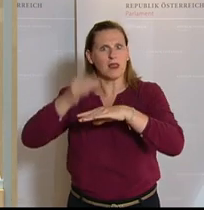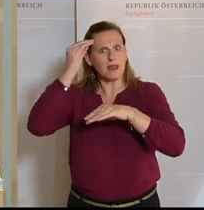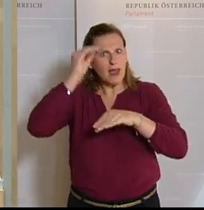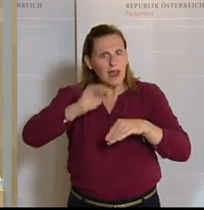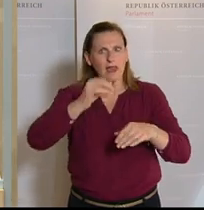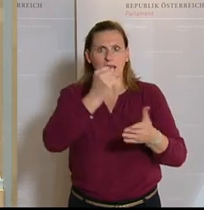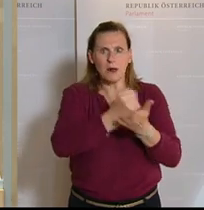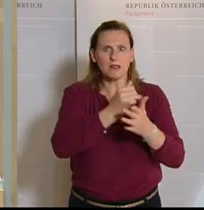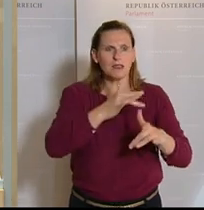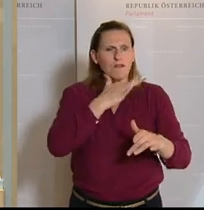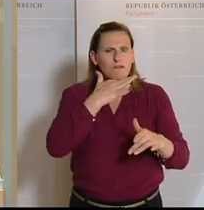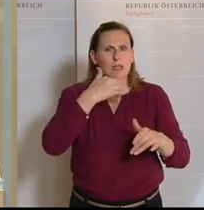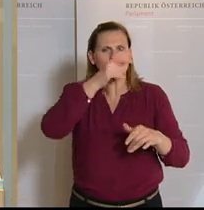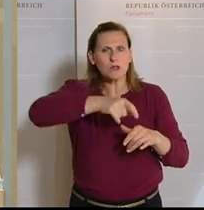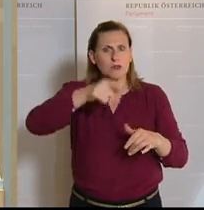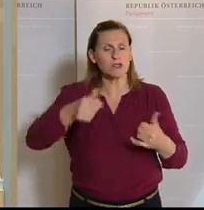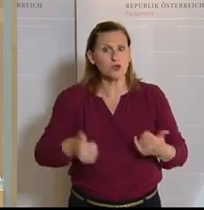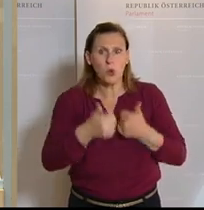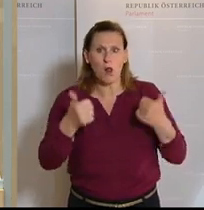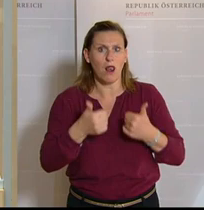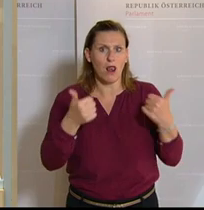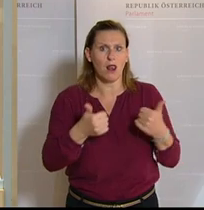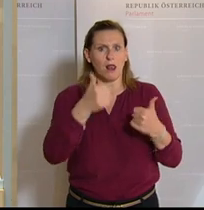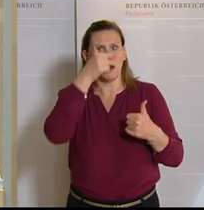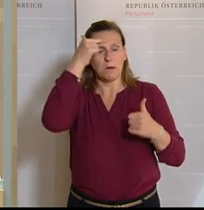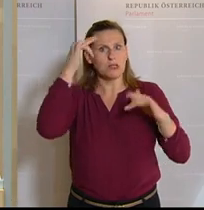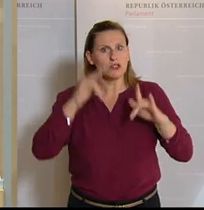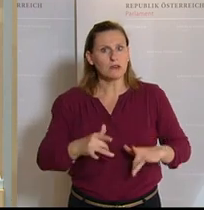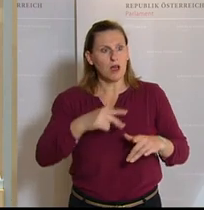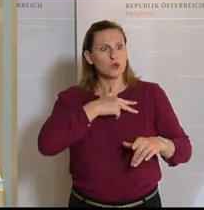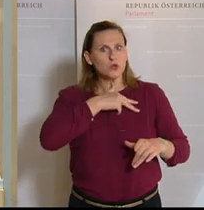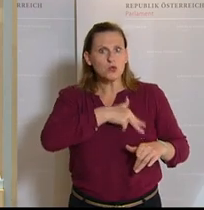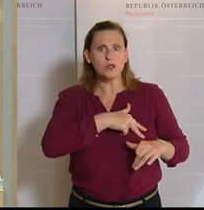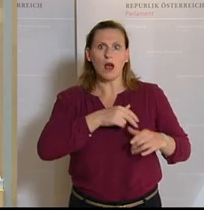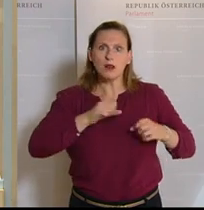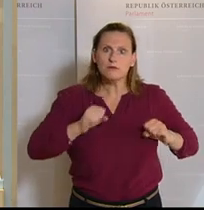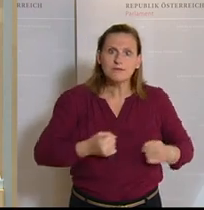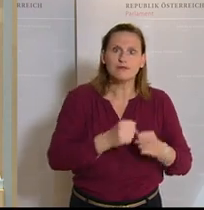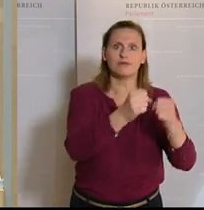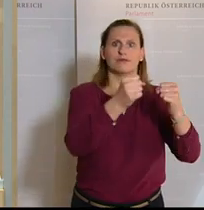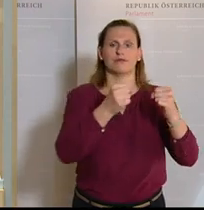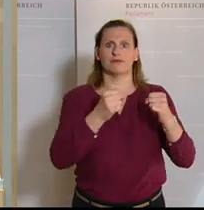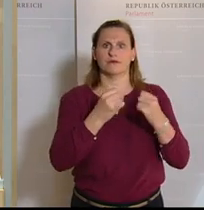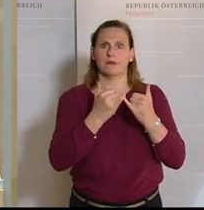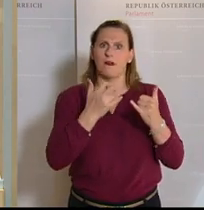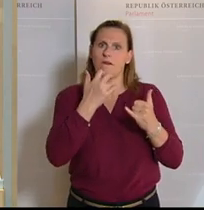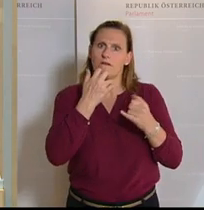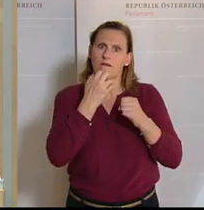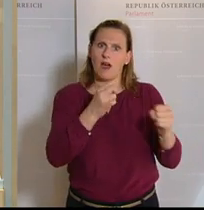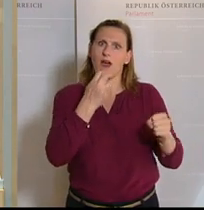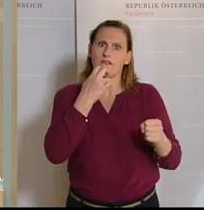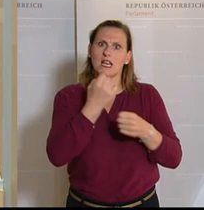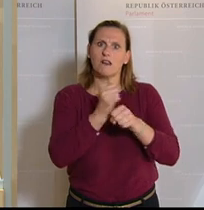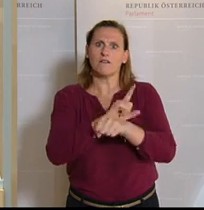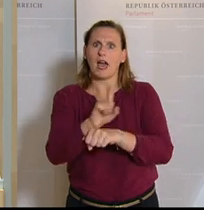zur Verfügung stellt. Das ist großartig, die Menschen, die sich hier sozial engagieren, ja, die freiwillig auf ihre